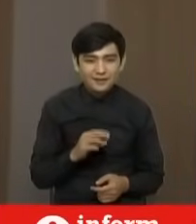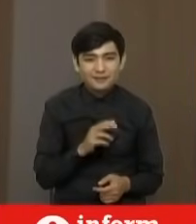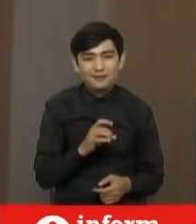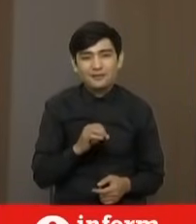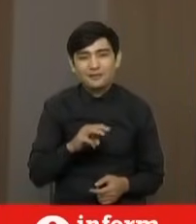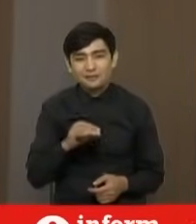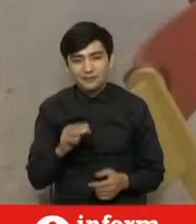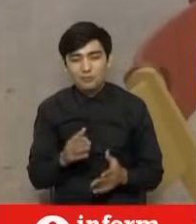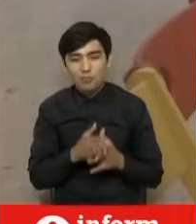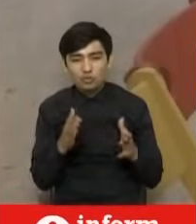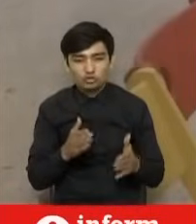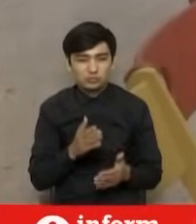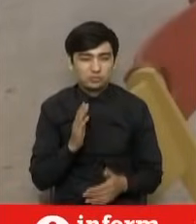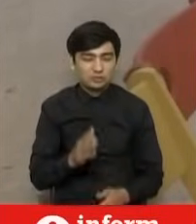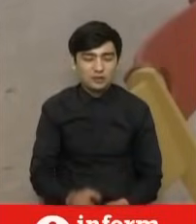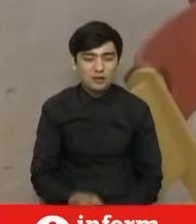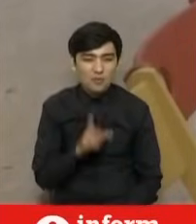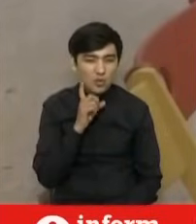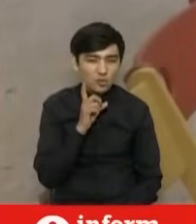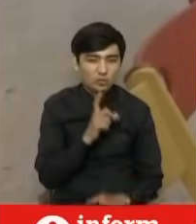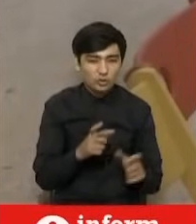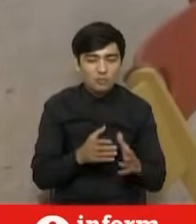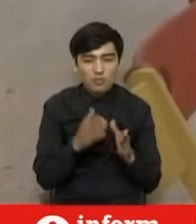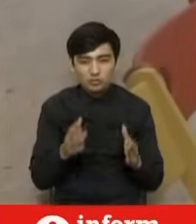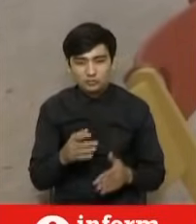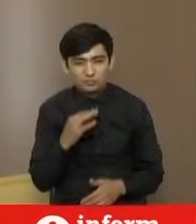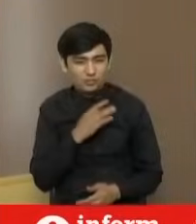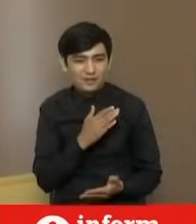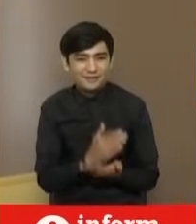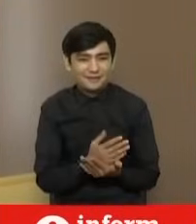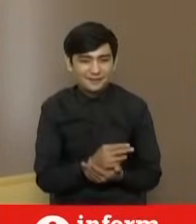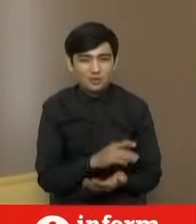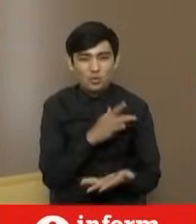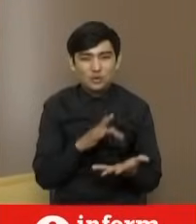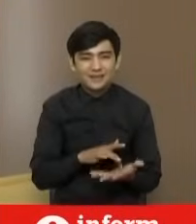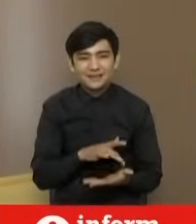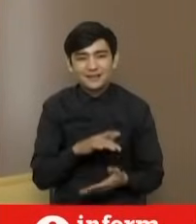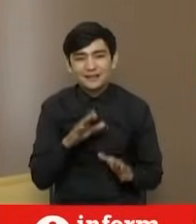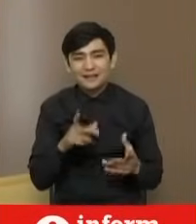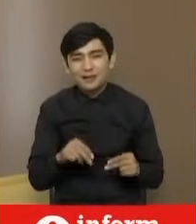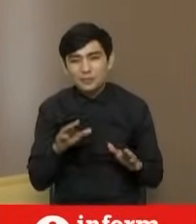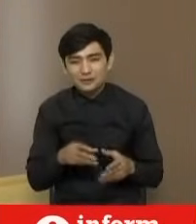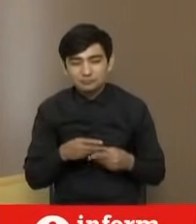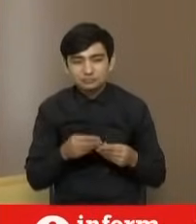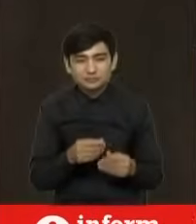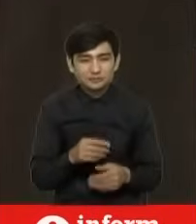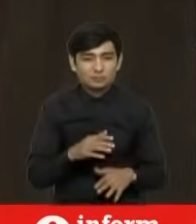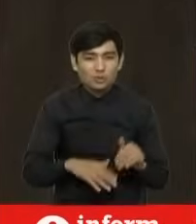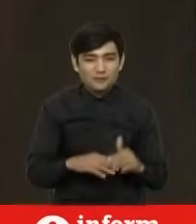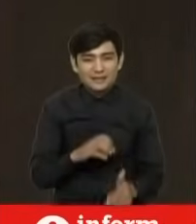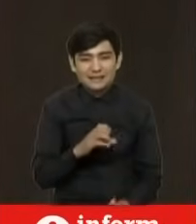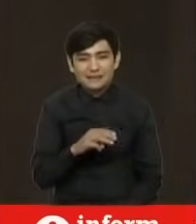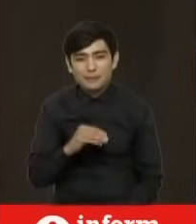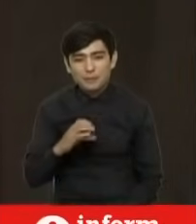спрос только будет и расти. Предложений для молодых людей достаточно, уверяют в городском центре карьеры. В числе самых привлекательных такие профессии, как